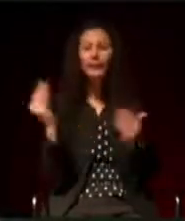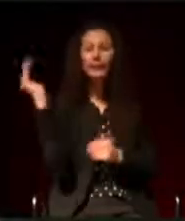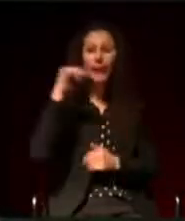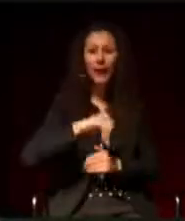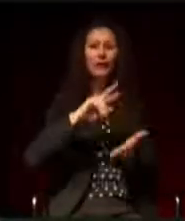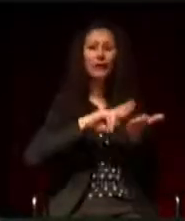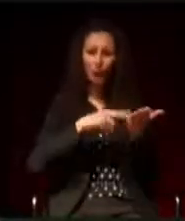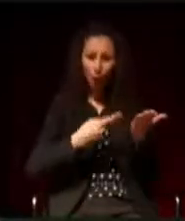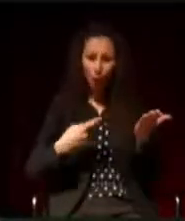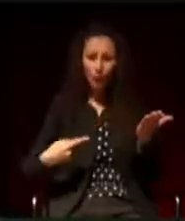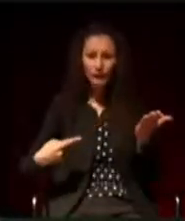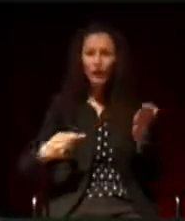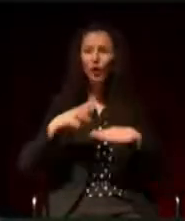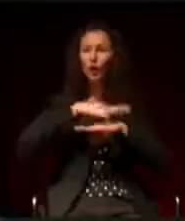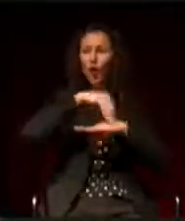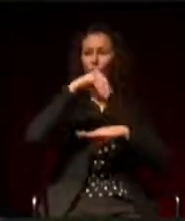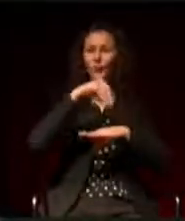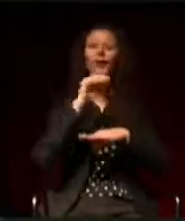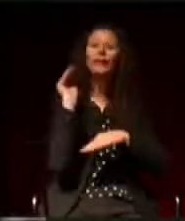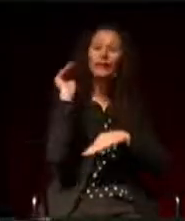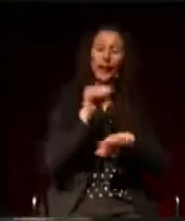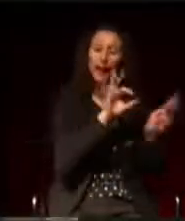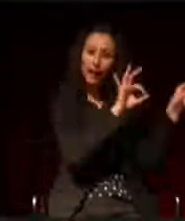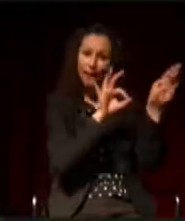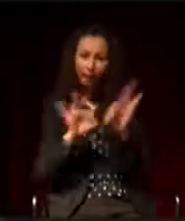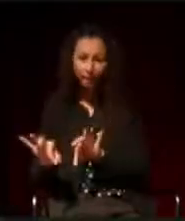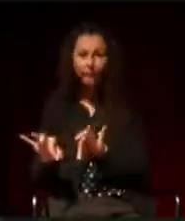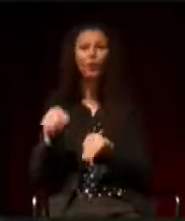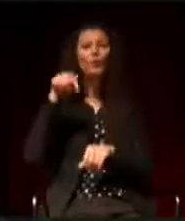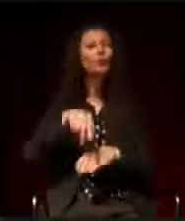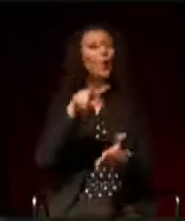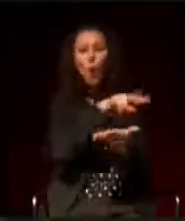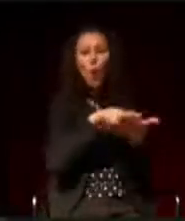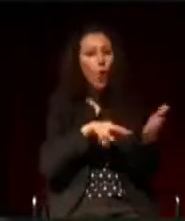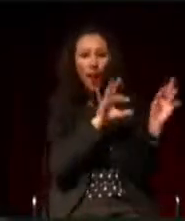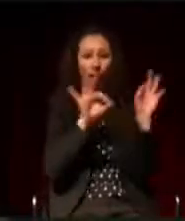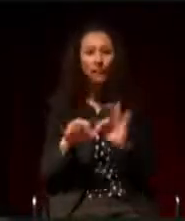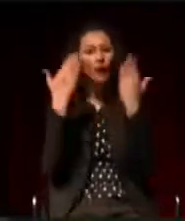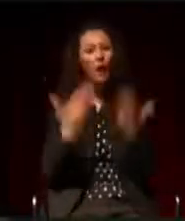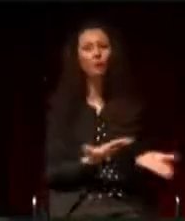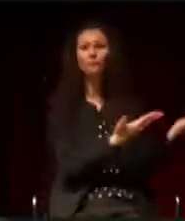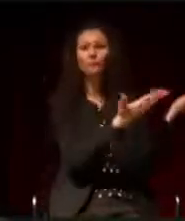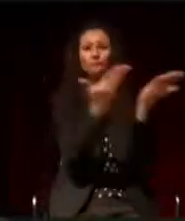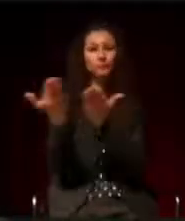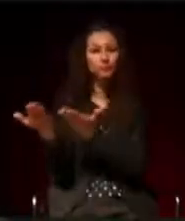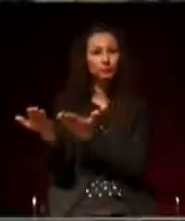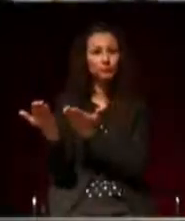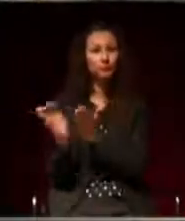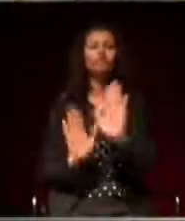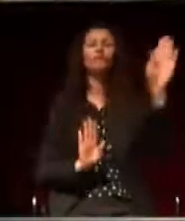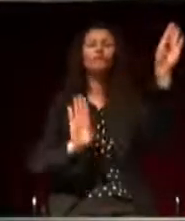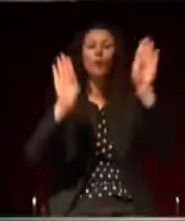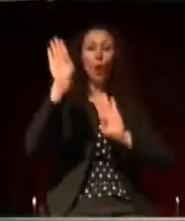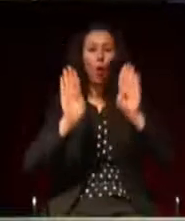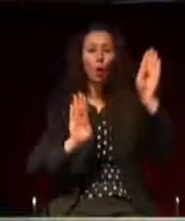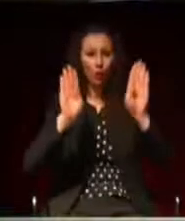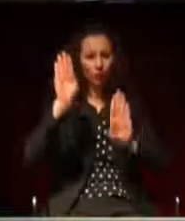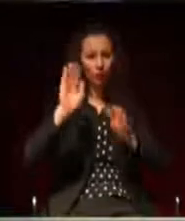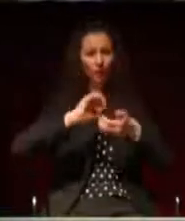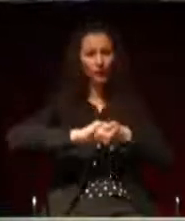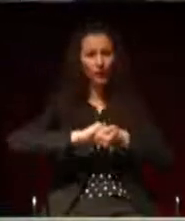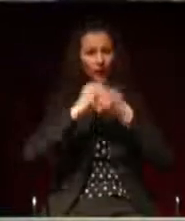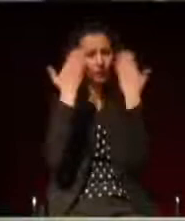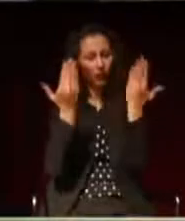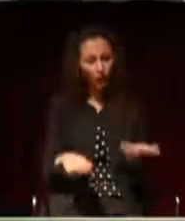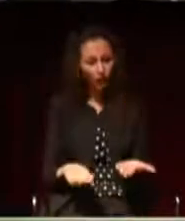gelen raporların komisyonlardan geldiği şekliyle ve burada okutulduğu şekliyle kabulünü oylarınıza sunuyorum. Kabul edenler, etmeyenler